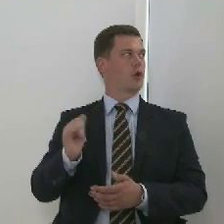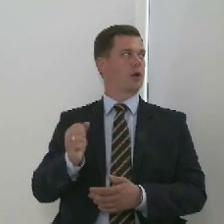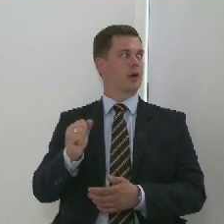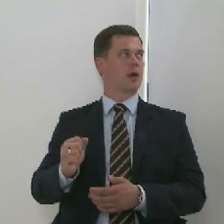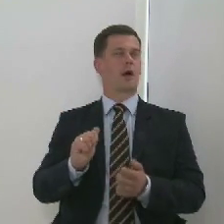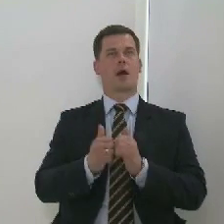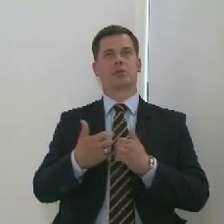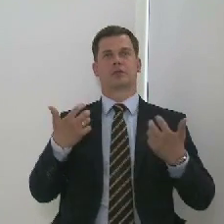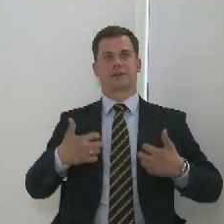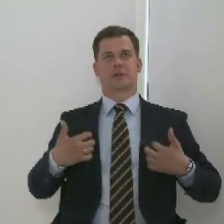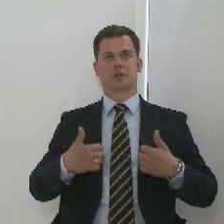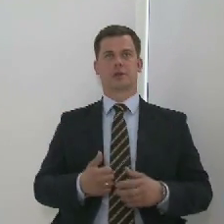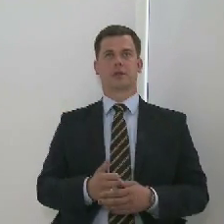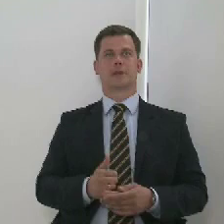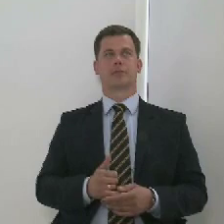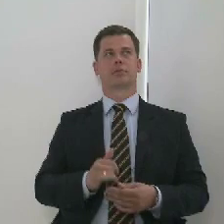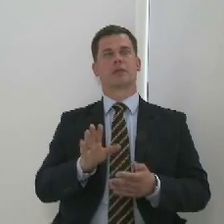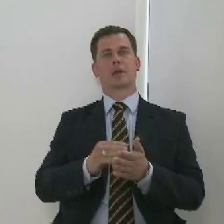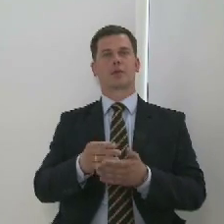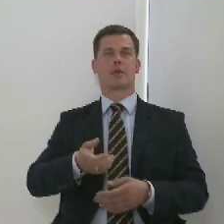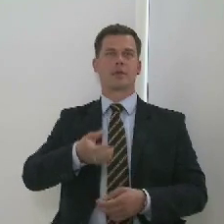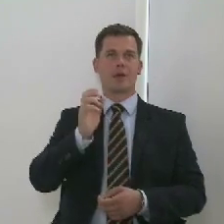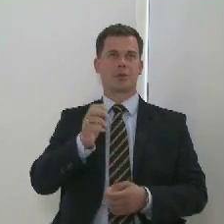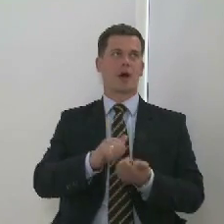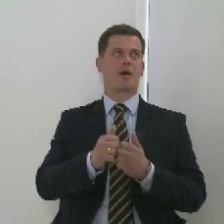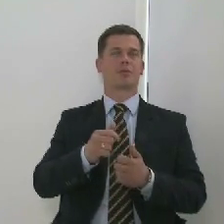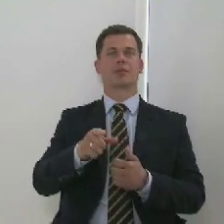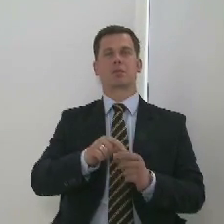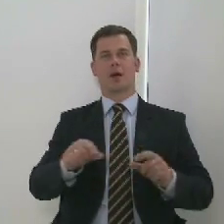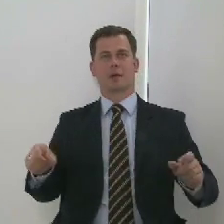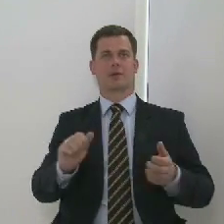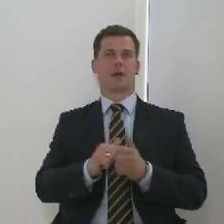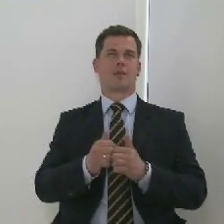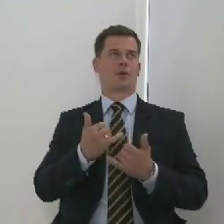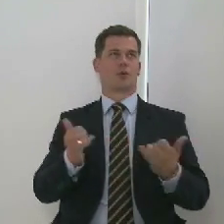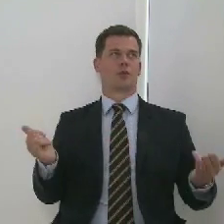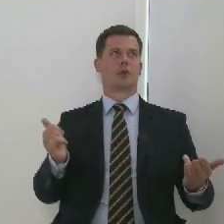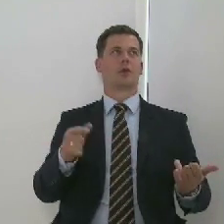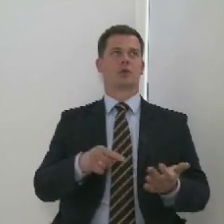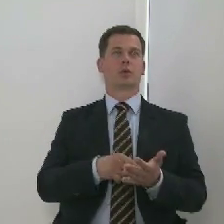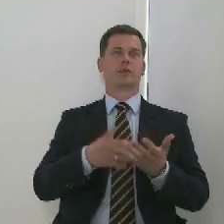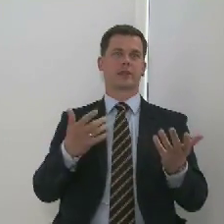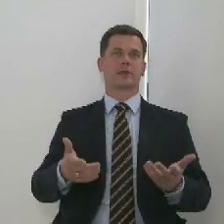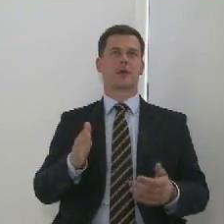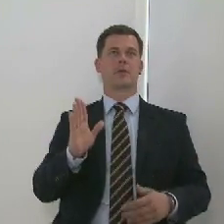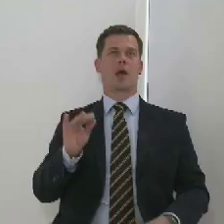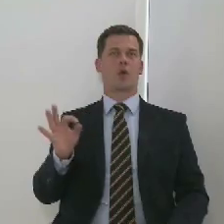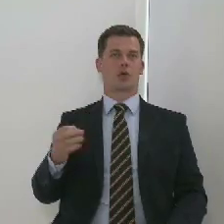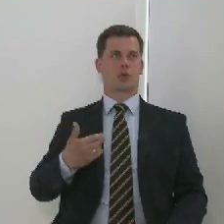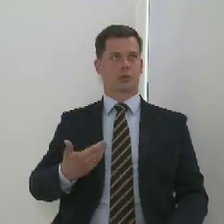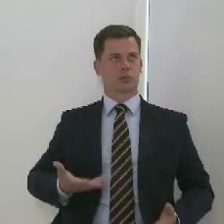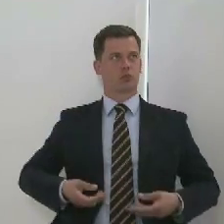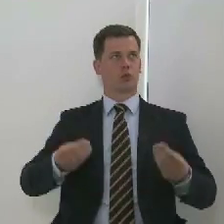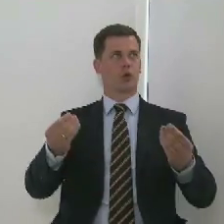i odzwierzęcego, czyli na przykład w napojach, deserach, batonach proteinowych, czyli wszędzie tam, gdzie chcemy zwiększyć tą wartość